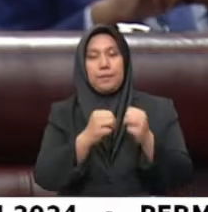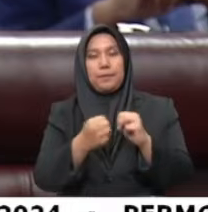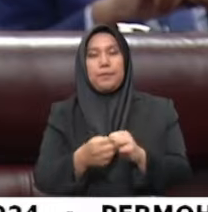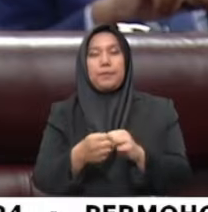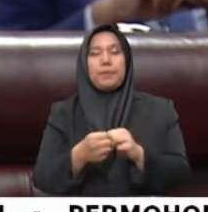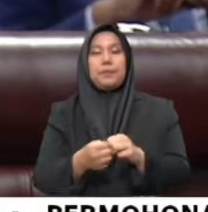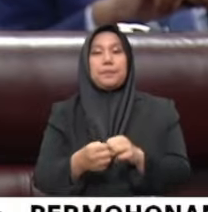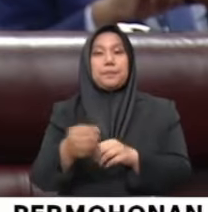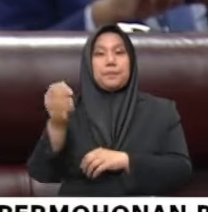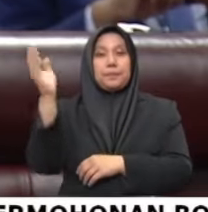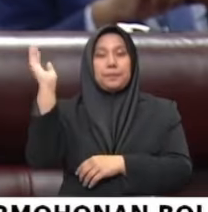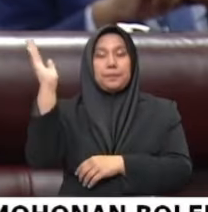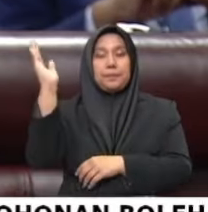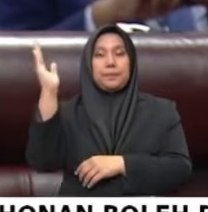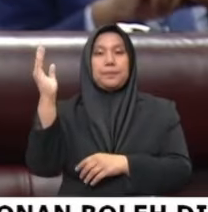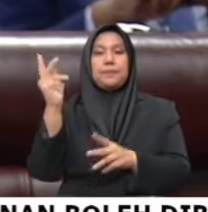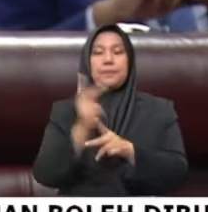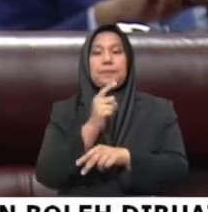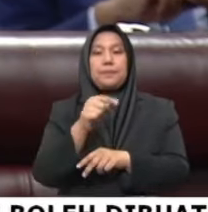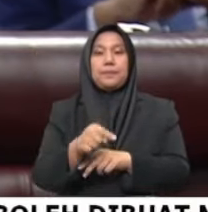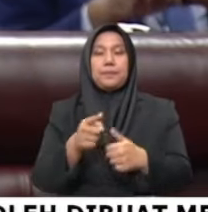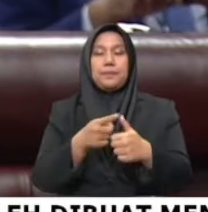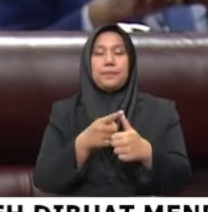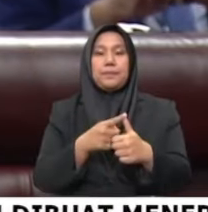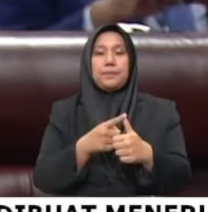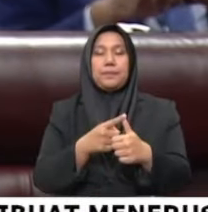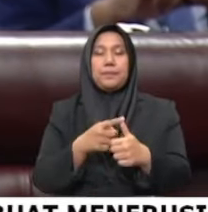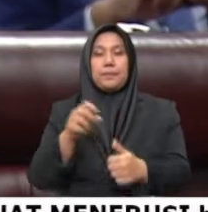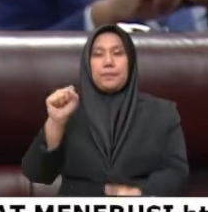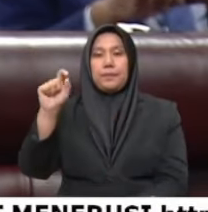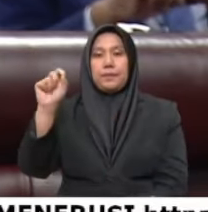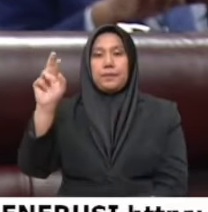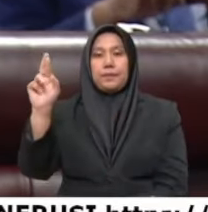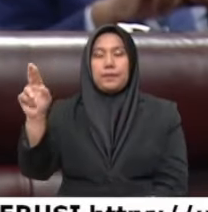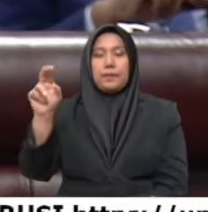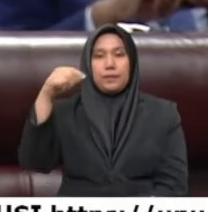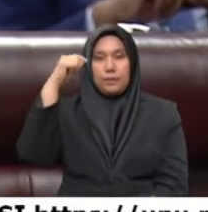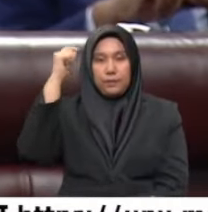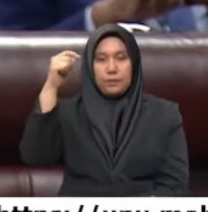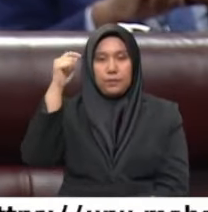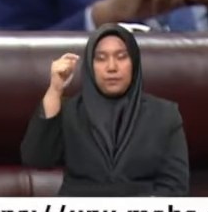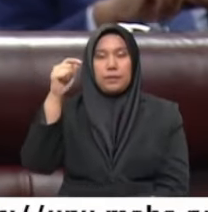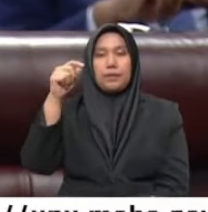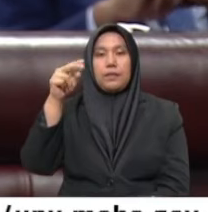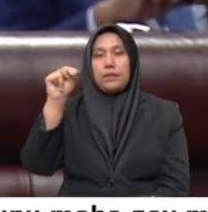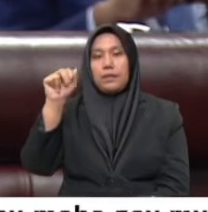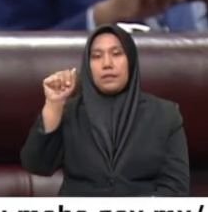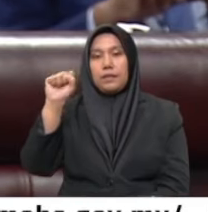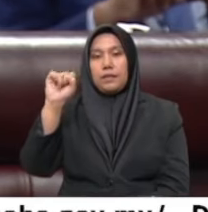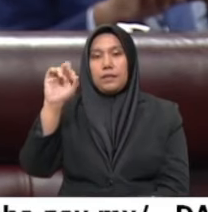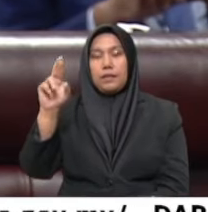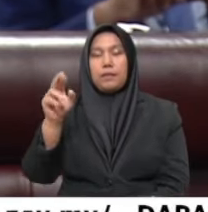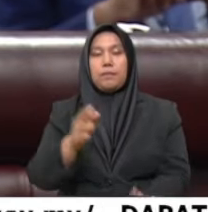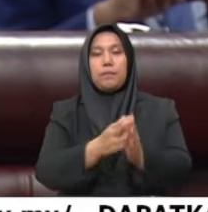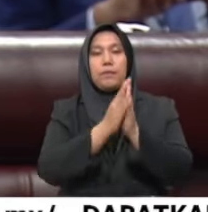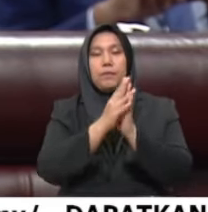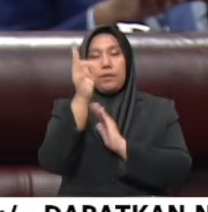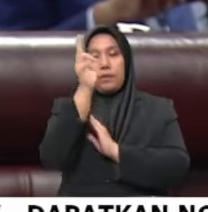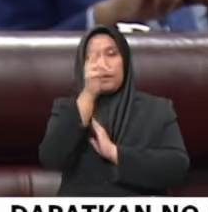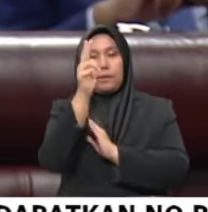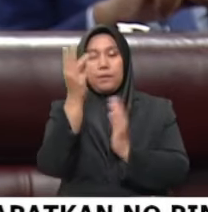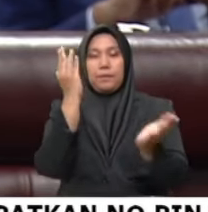perbahasan kali ini. Pertama sekali, Yang Berhormat Senator Tuan Haji Abdul Nasir bin Haji Idris memohon kerajaan